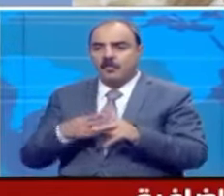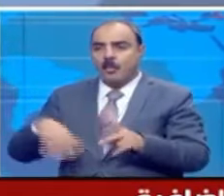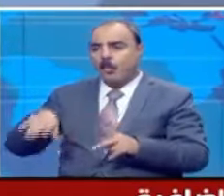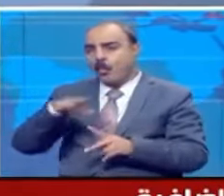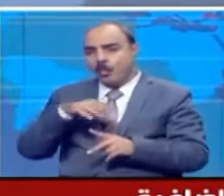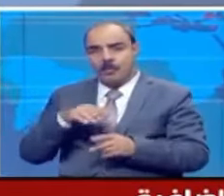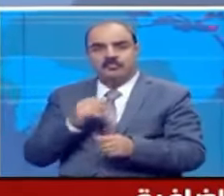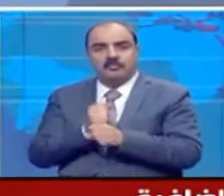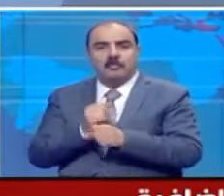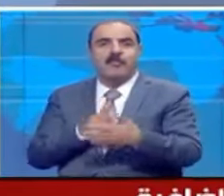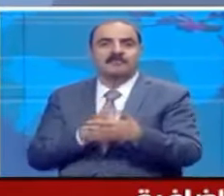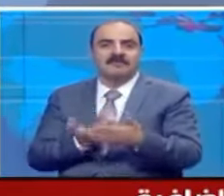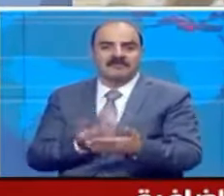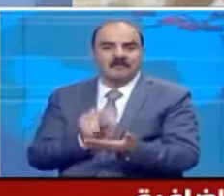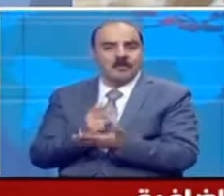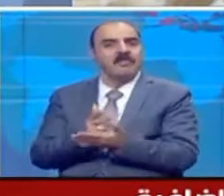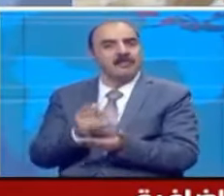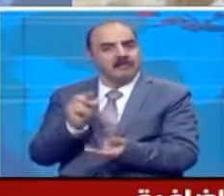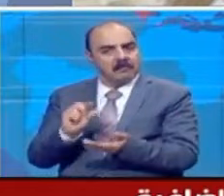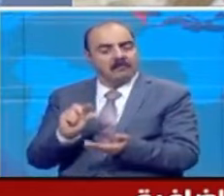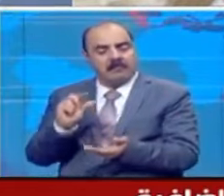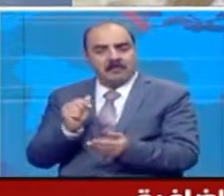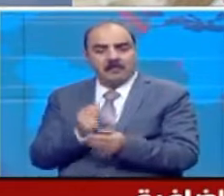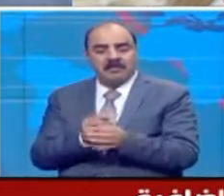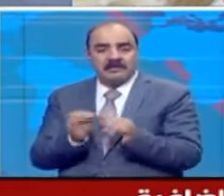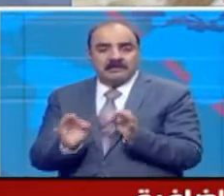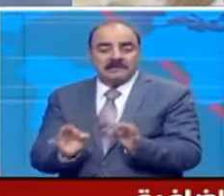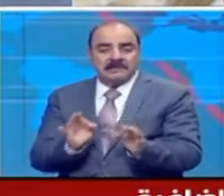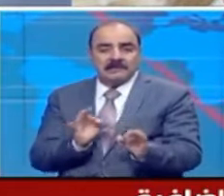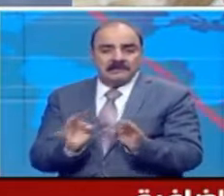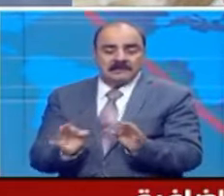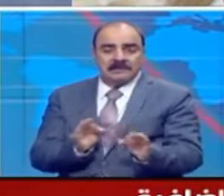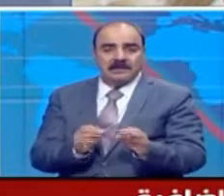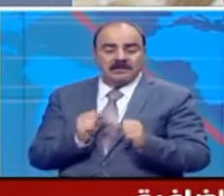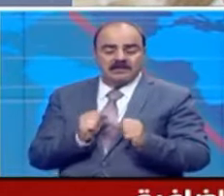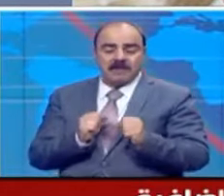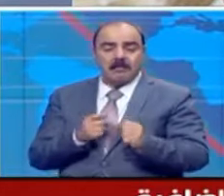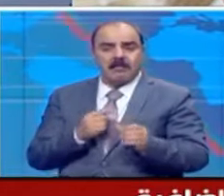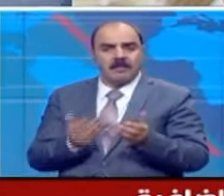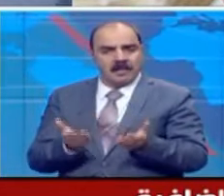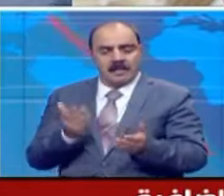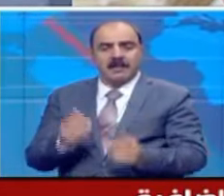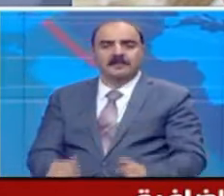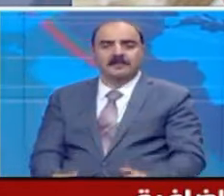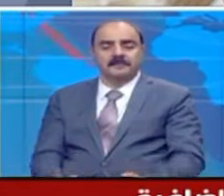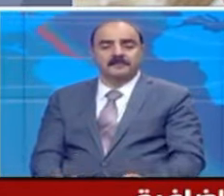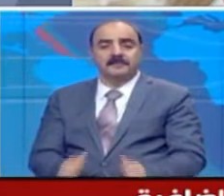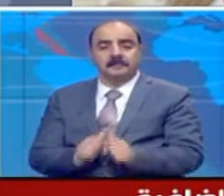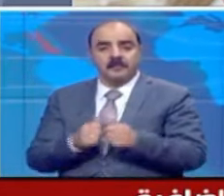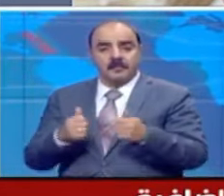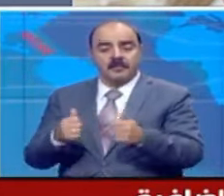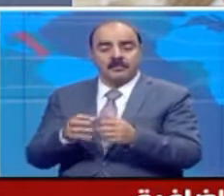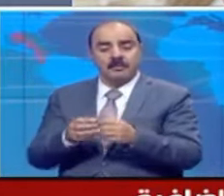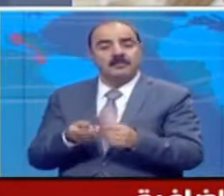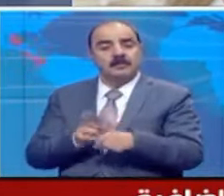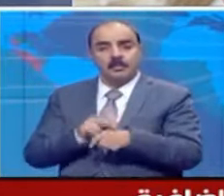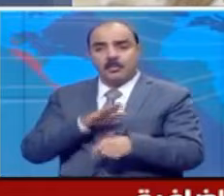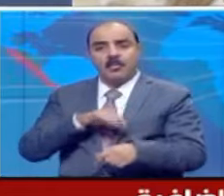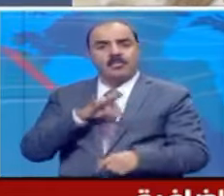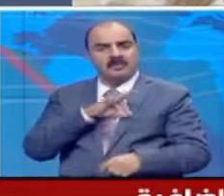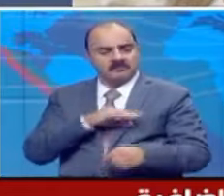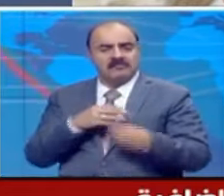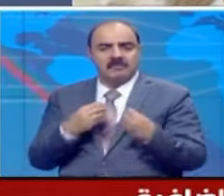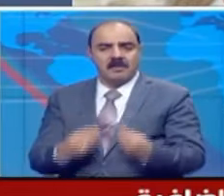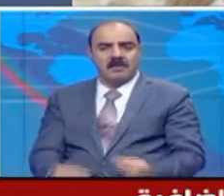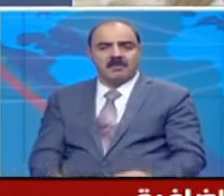من هذا الامر او اكثر، وهم الفئات المحدوده في الدخل والموظفين وغيره. نعم. فاسر كثيره جدا هتستفيد